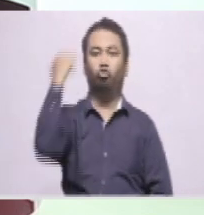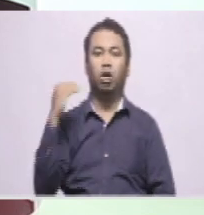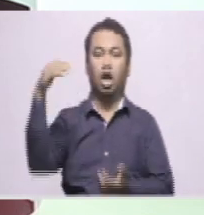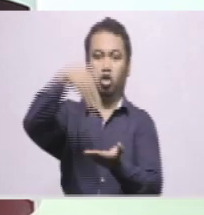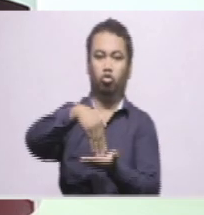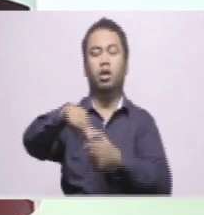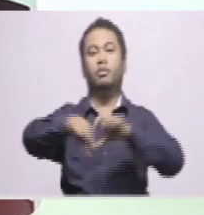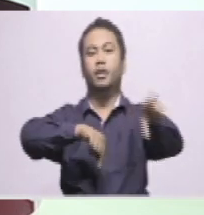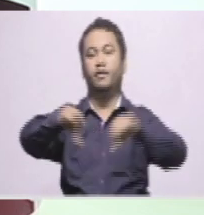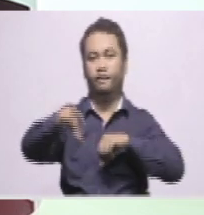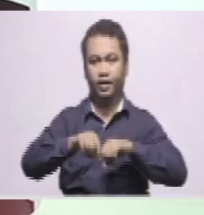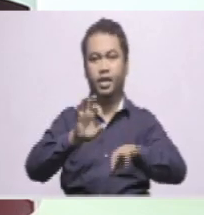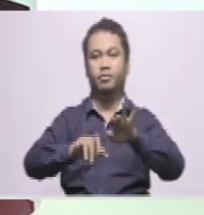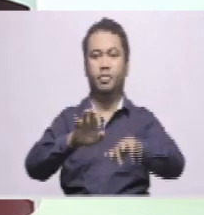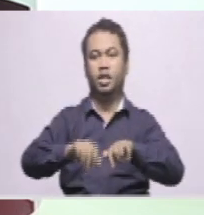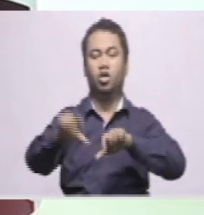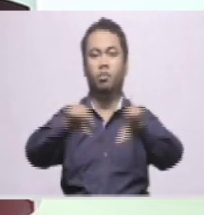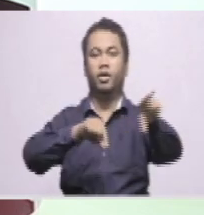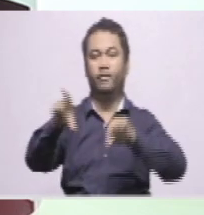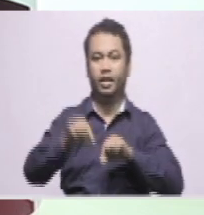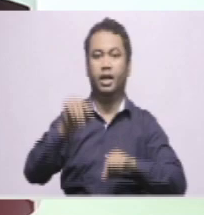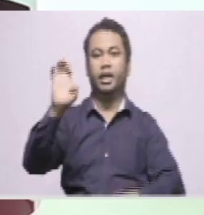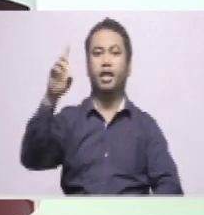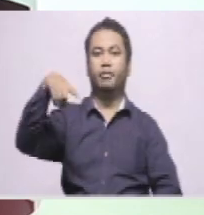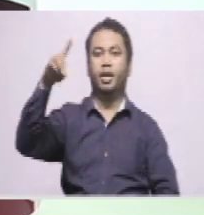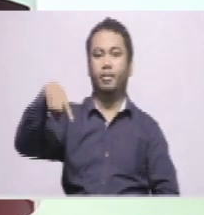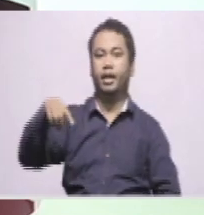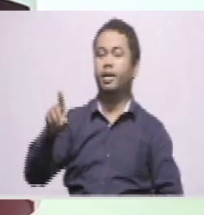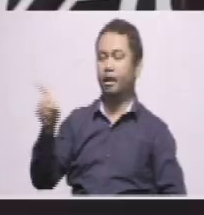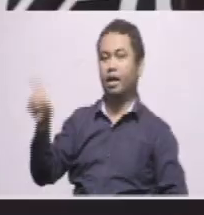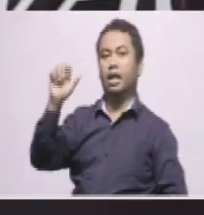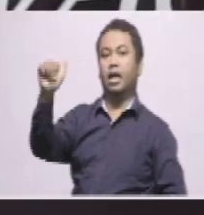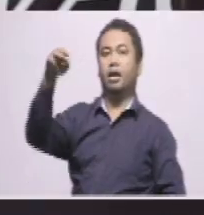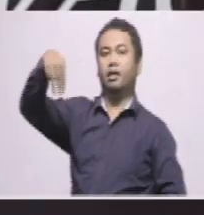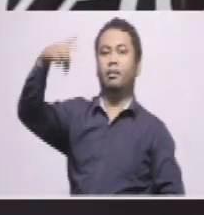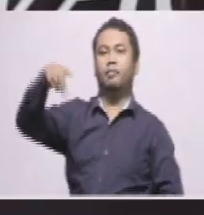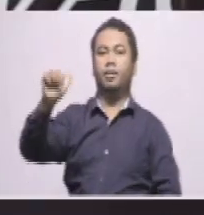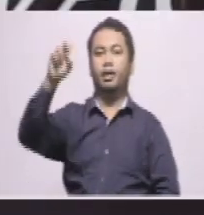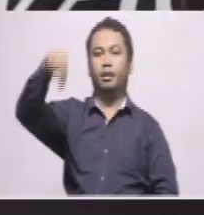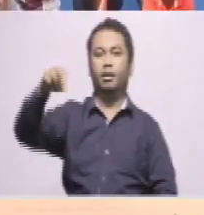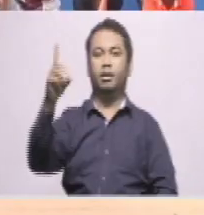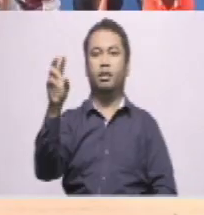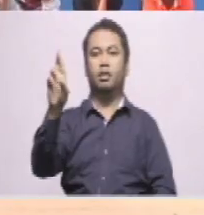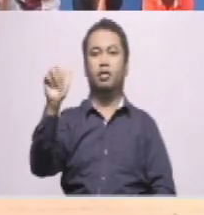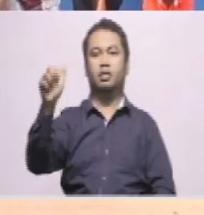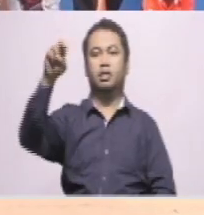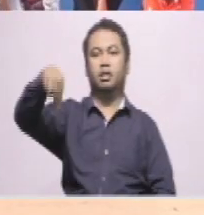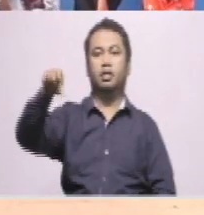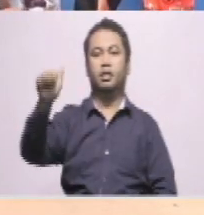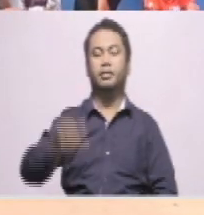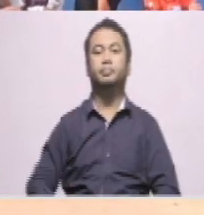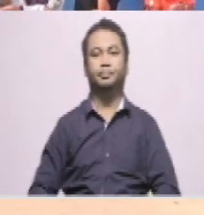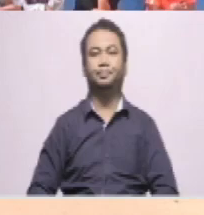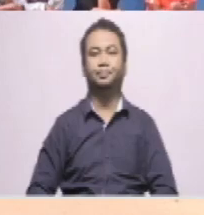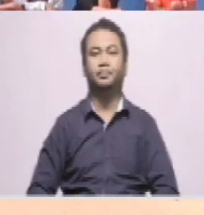mpifidy tamin'izay biraom-pifidianana tao amin'ny EPP ampandrana Atsinanana izay. Ndeha horaintsika. Ety amin'ny